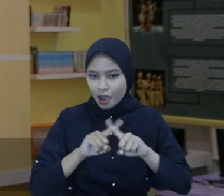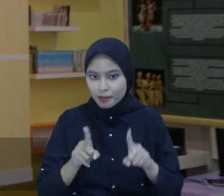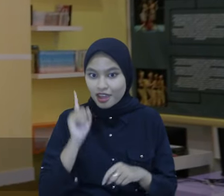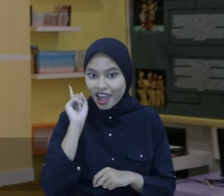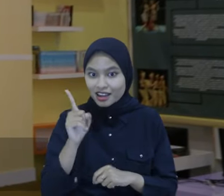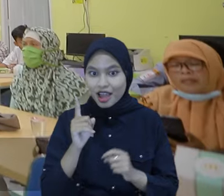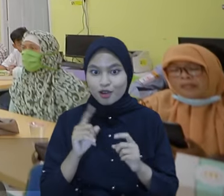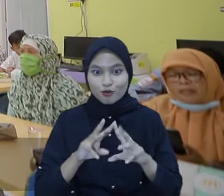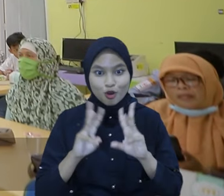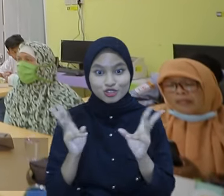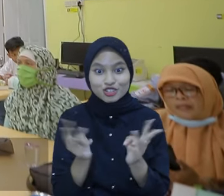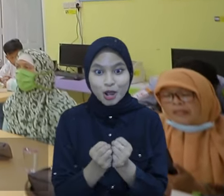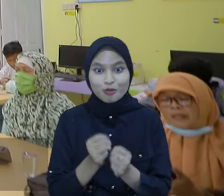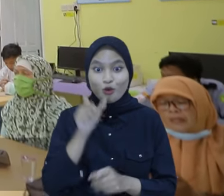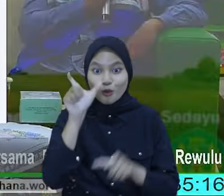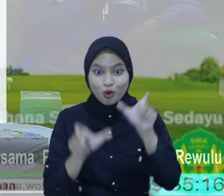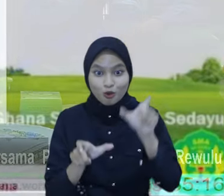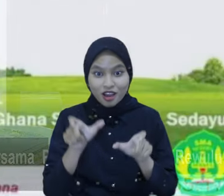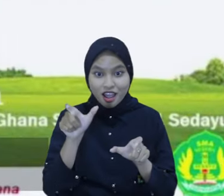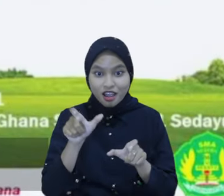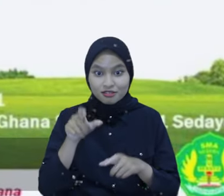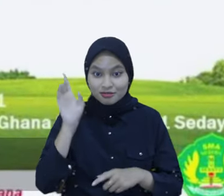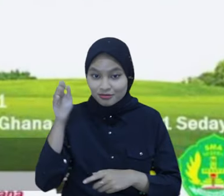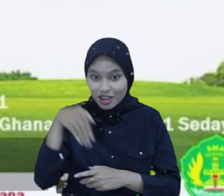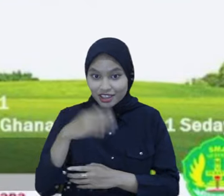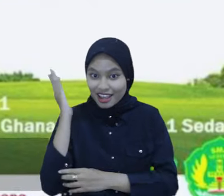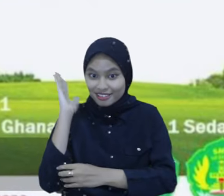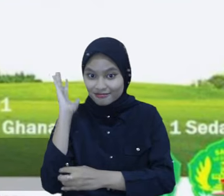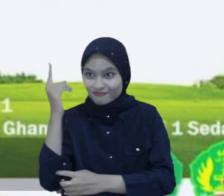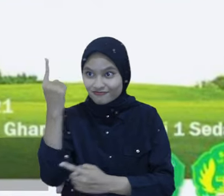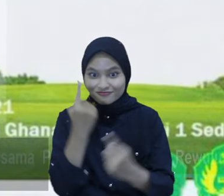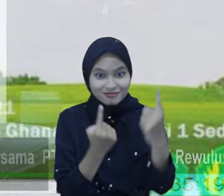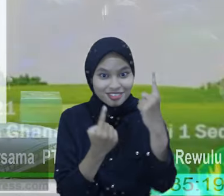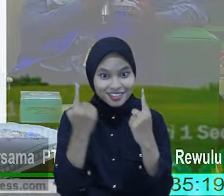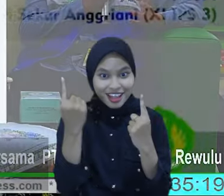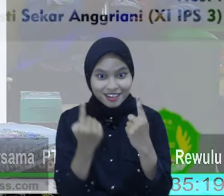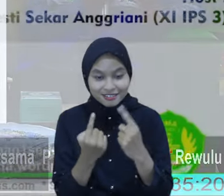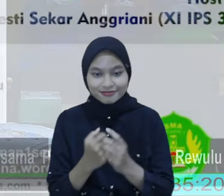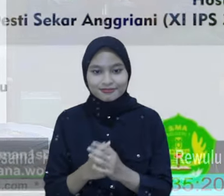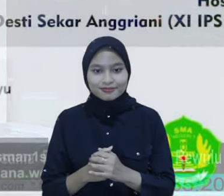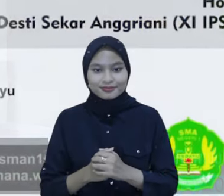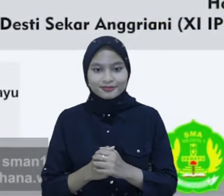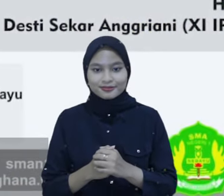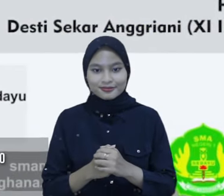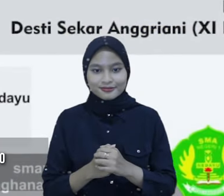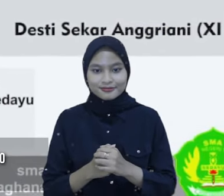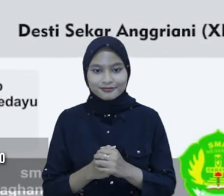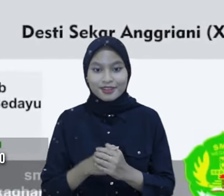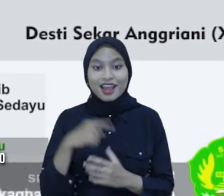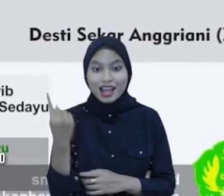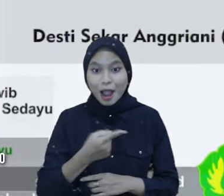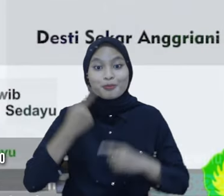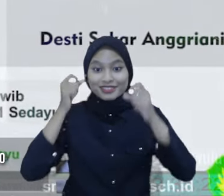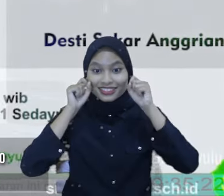dengan workshop yang mendatangkan berbagai narasumber di berbagai bidang. Kami